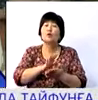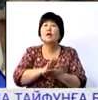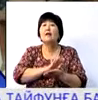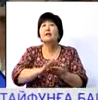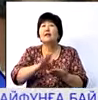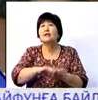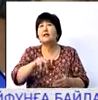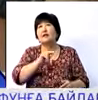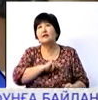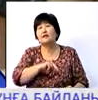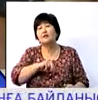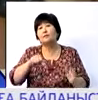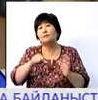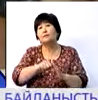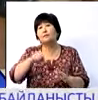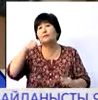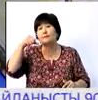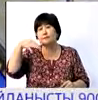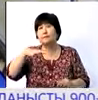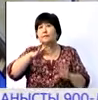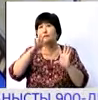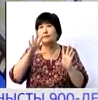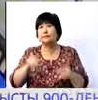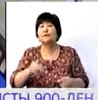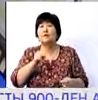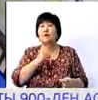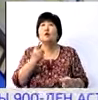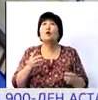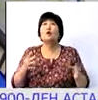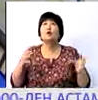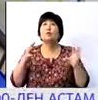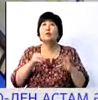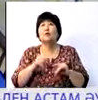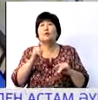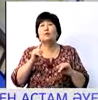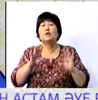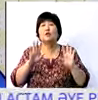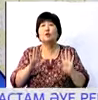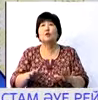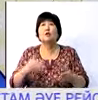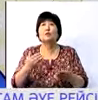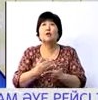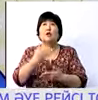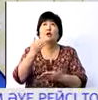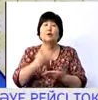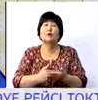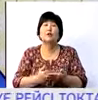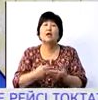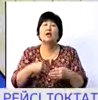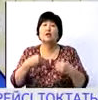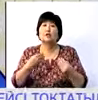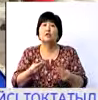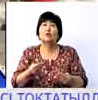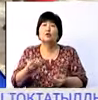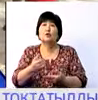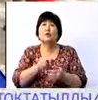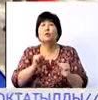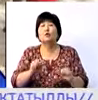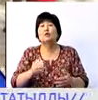қызметі, электроэнергия, жылу осы 5 қызметті бір жерге бір көзден бір ақпараттық түрде тұтынушыға жеткізуге мүмкіншілік